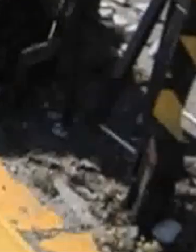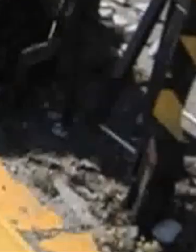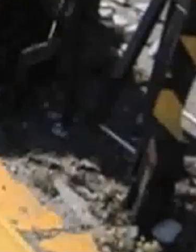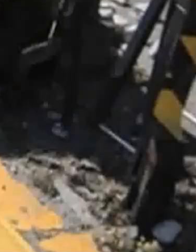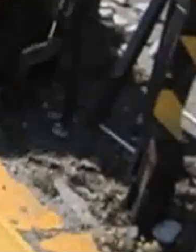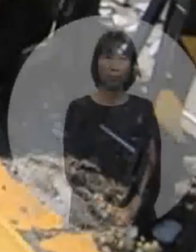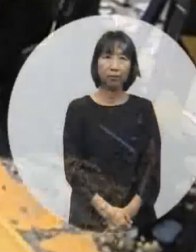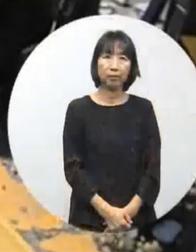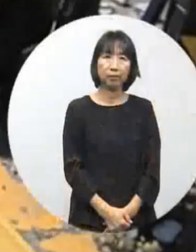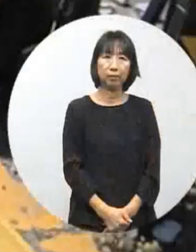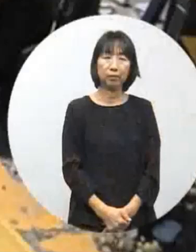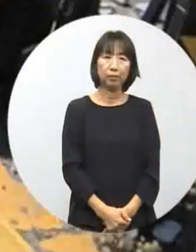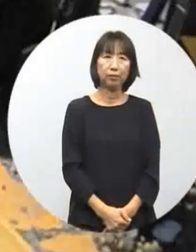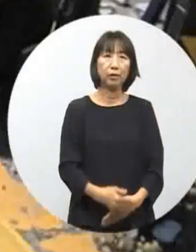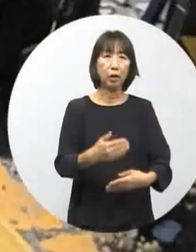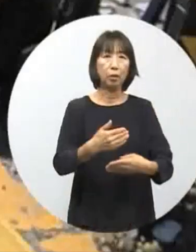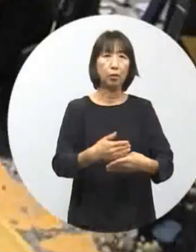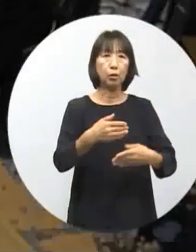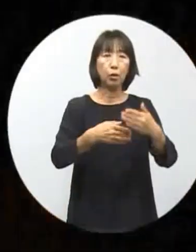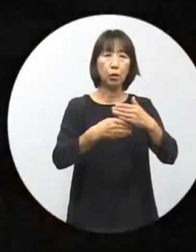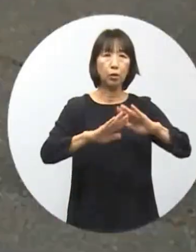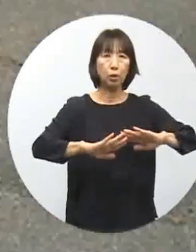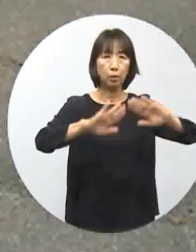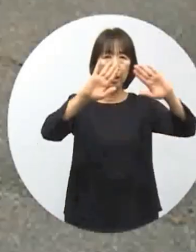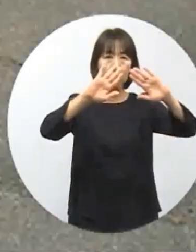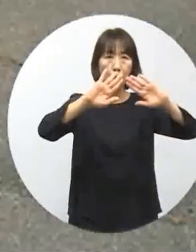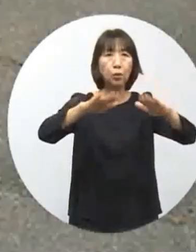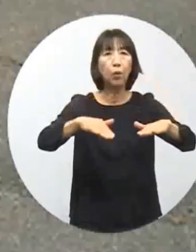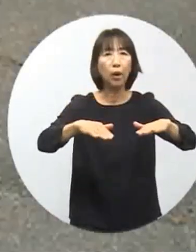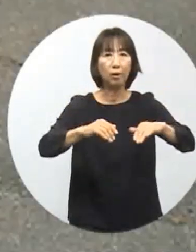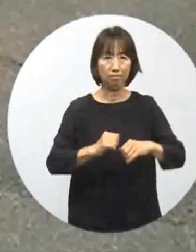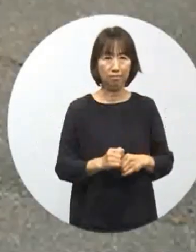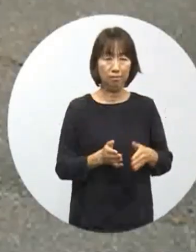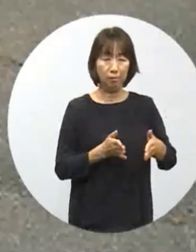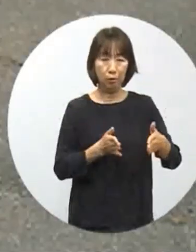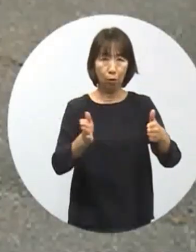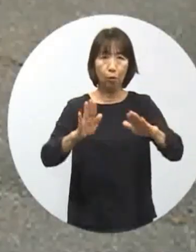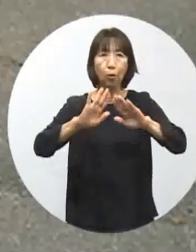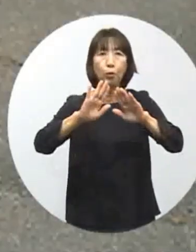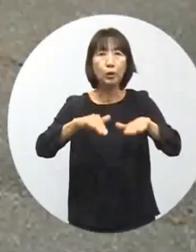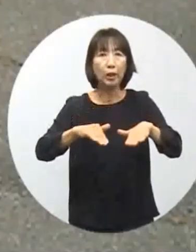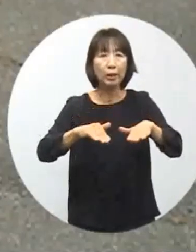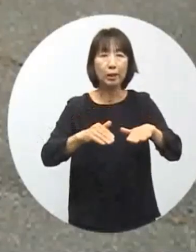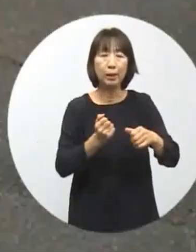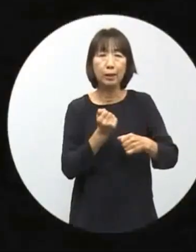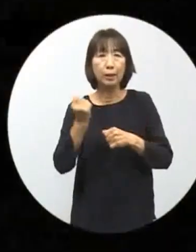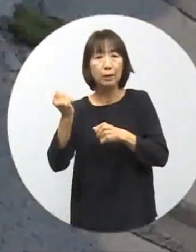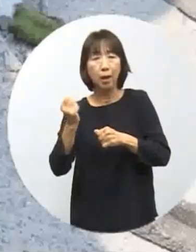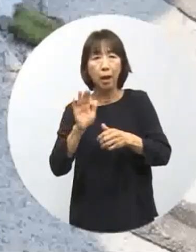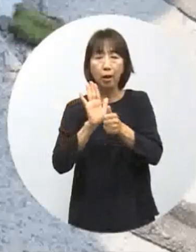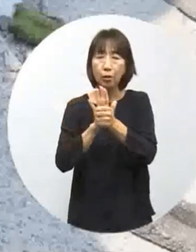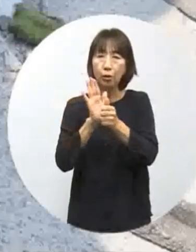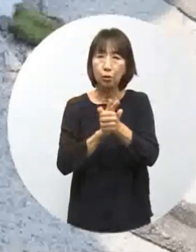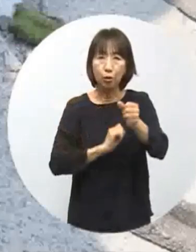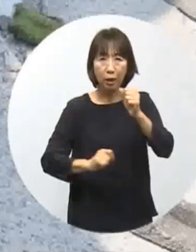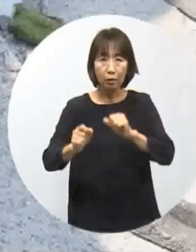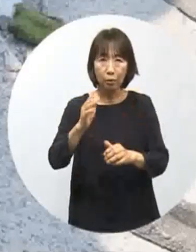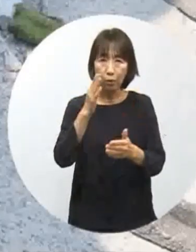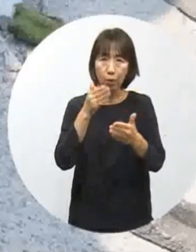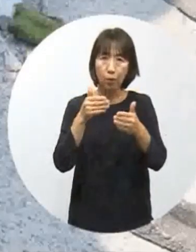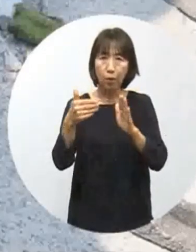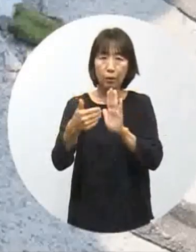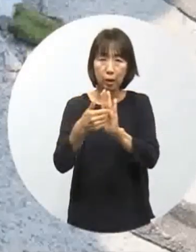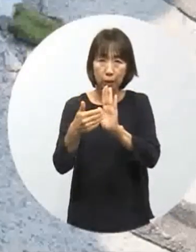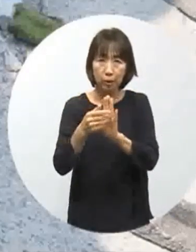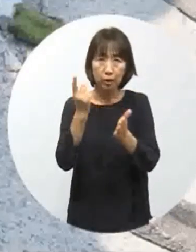ブロック塀の倒壊は道路を塞ぎ、 避難や救助活動を妨げるばかり